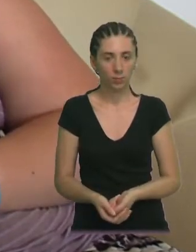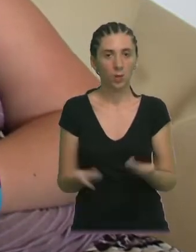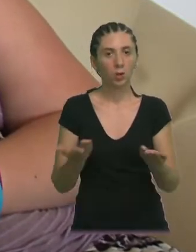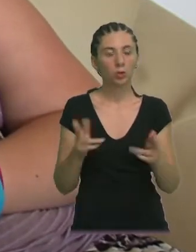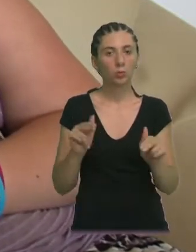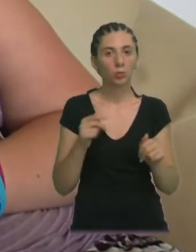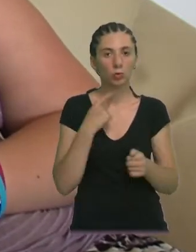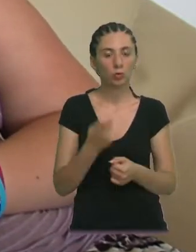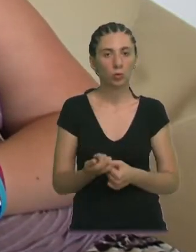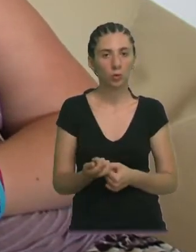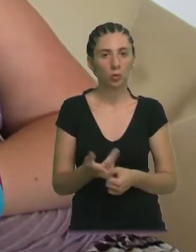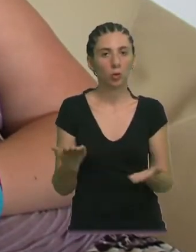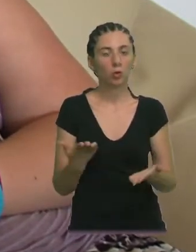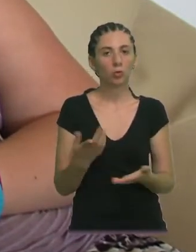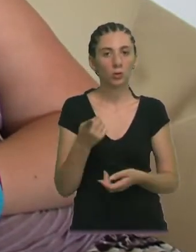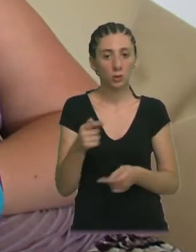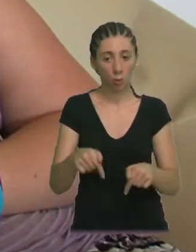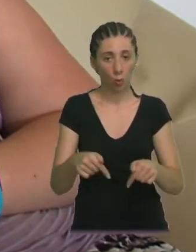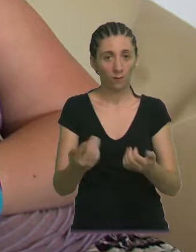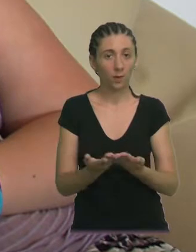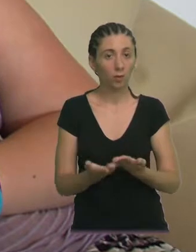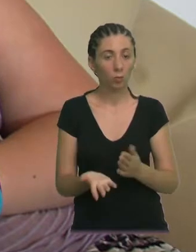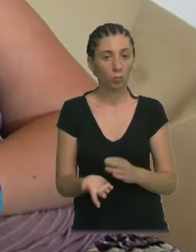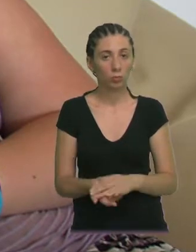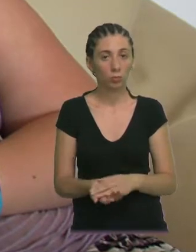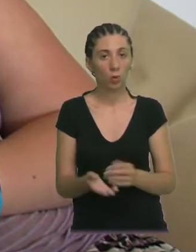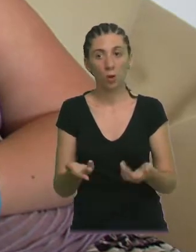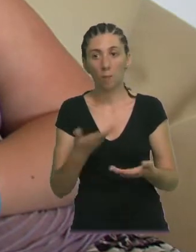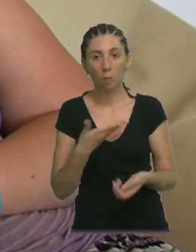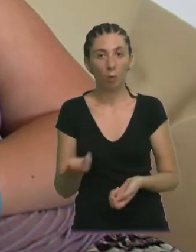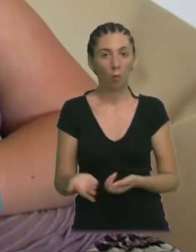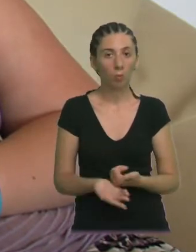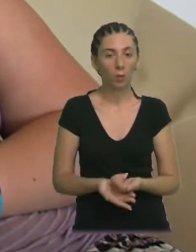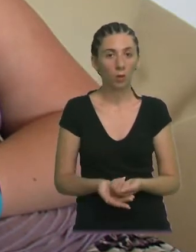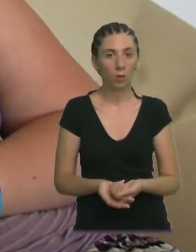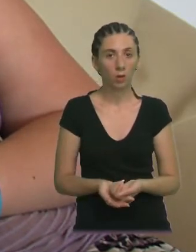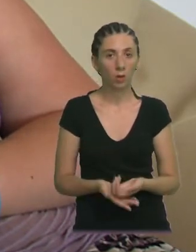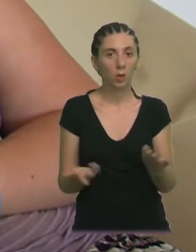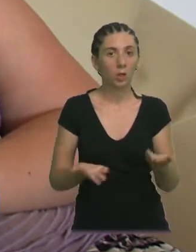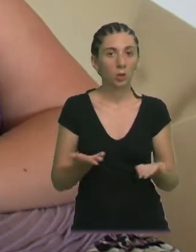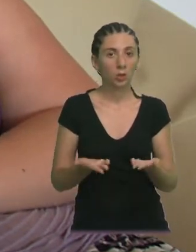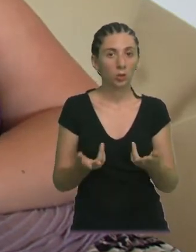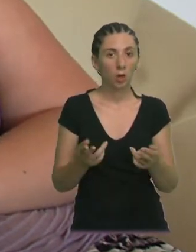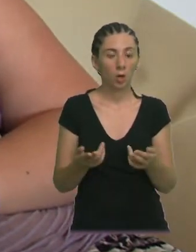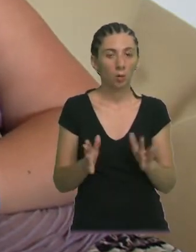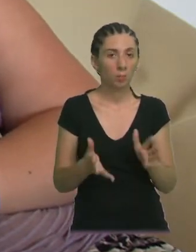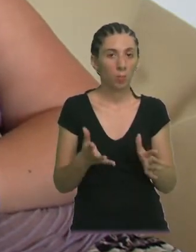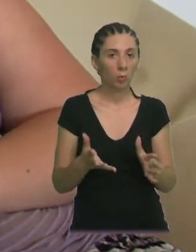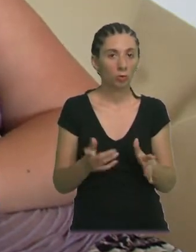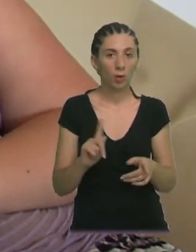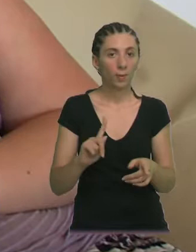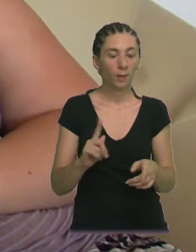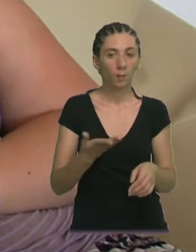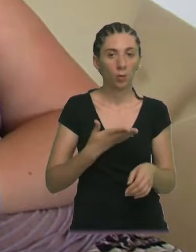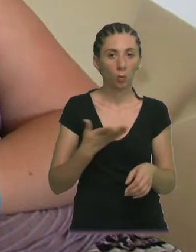Pa evo, što možeš reći, što si ti to ovdje naučila, možda dobila, što bi možda ne